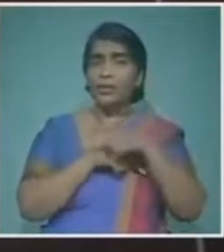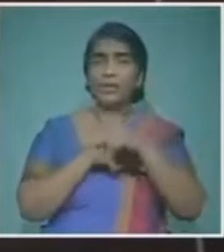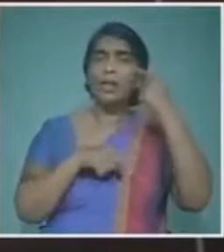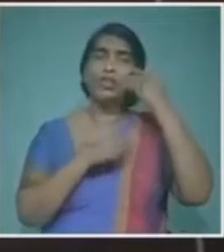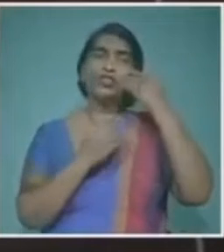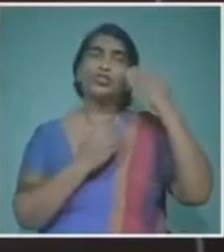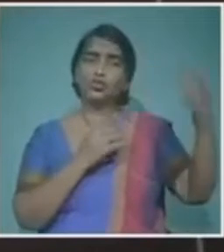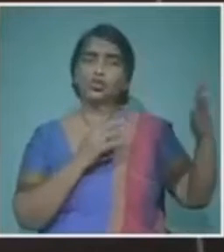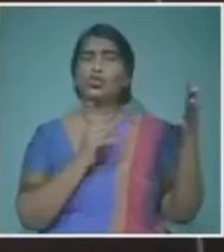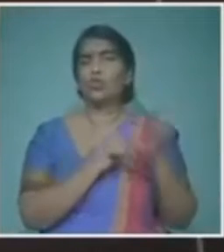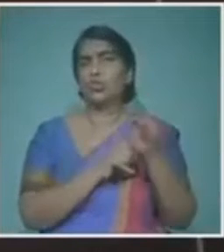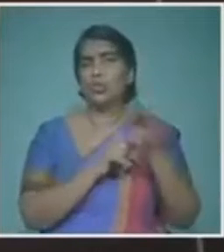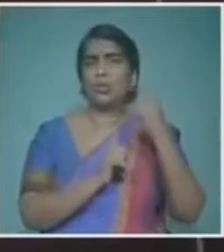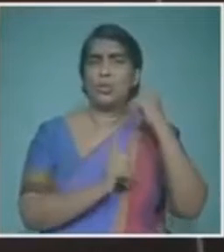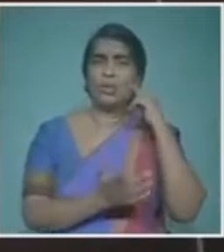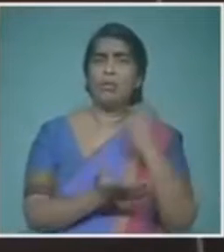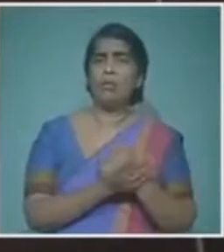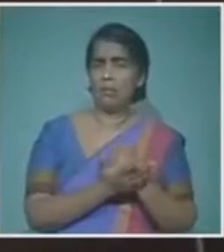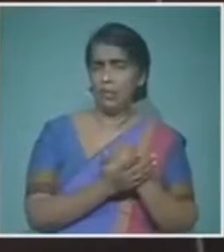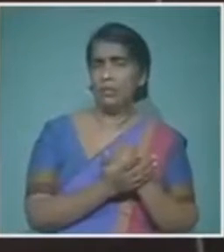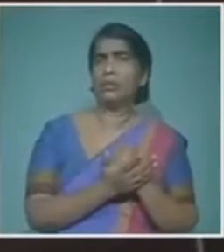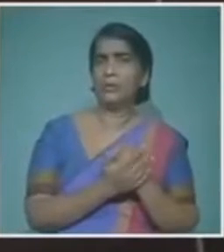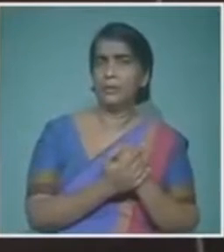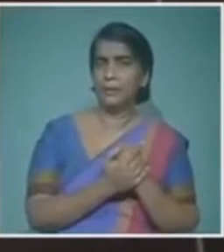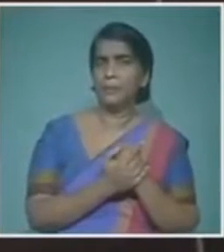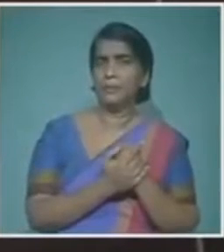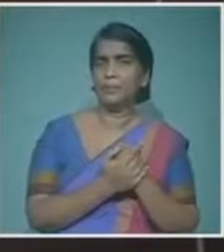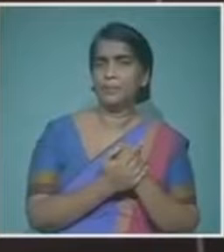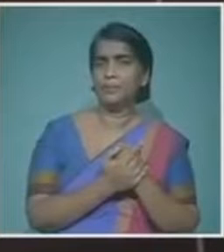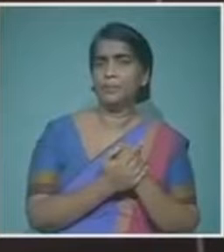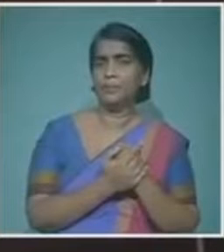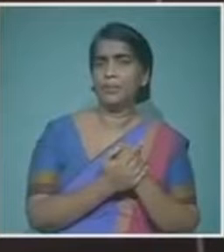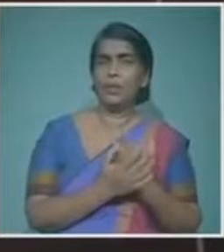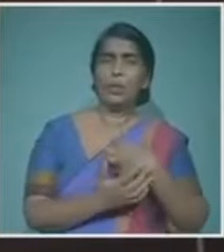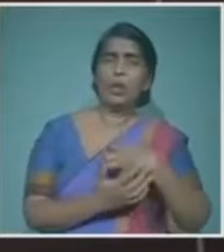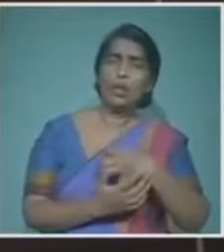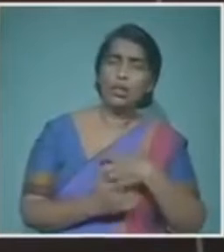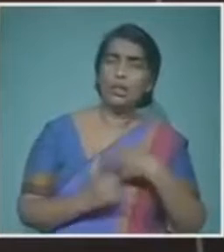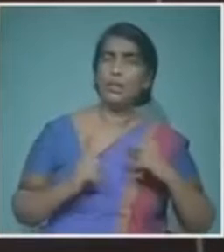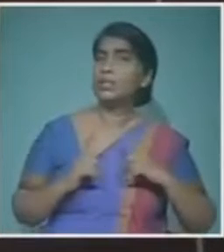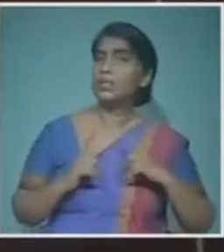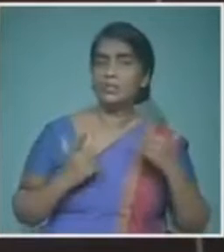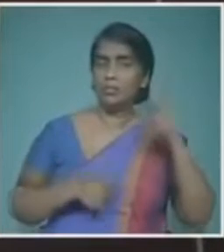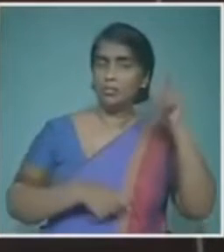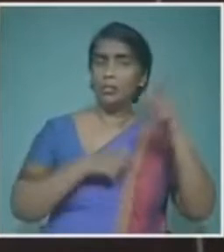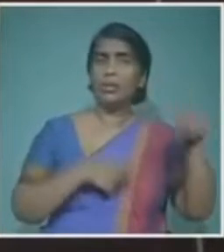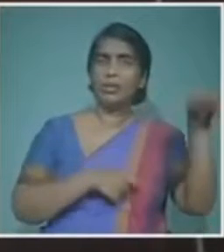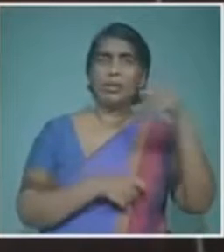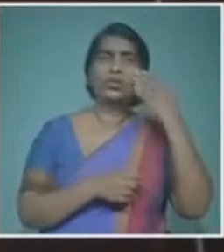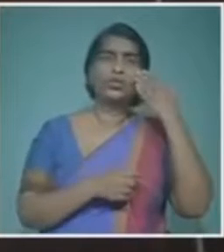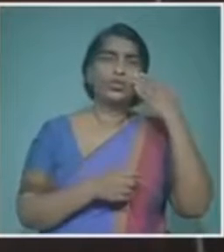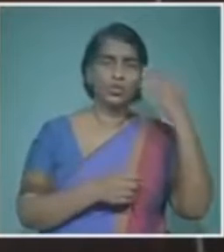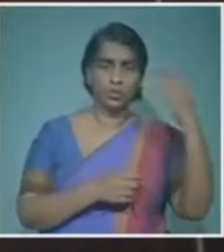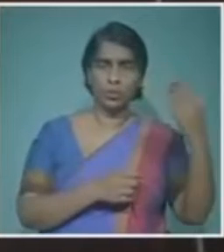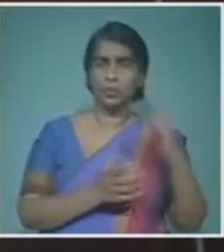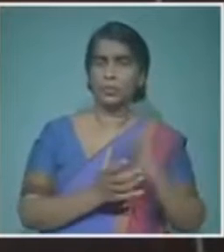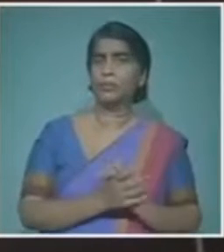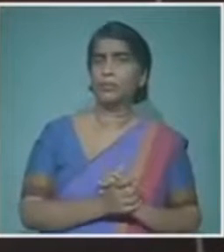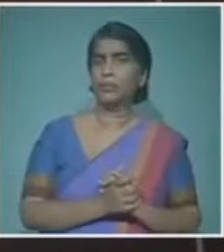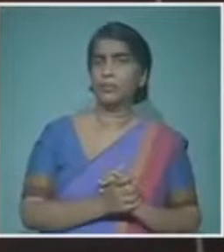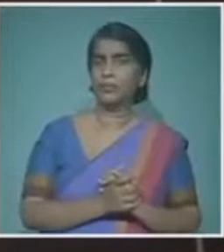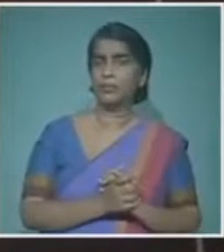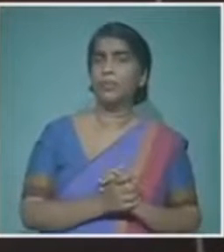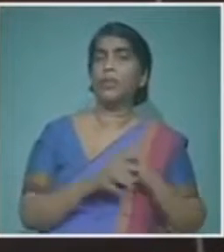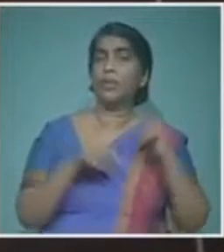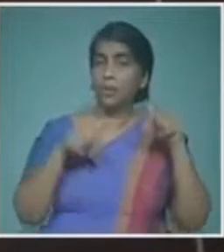மக்கள் பாவம் ஒதுக்கி வச்சிருக்காங்க. இது முட்டாள்தனமான விஷயம் தானே. இன்னைக்கு மலையக மக்களை பொறுத்த வரைக்கும் 135,000 பேர் வந்து